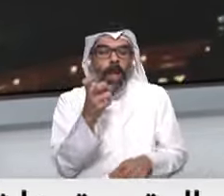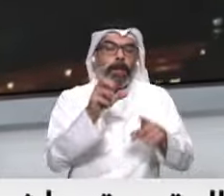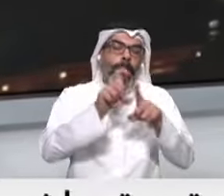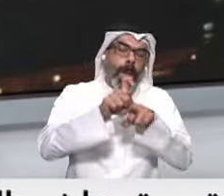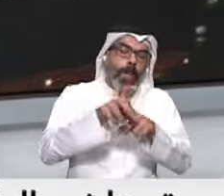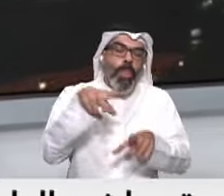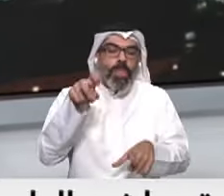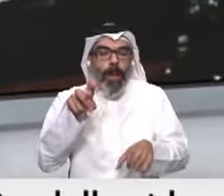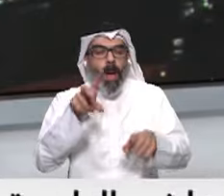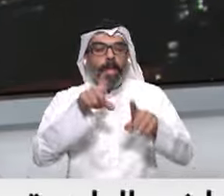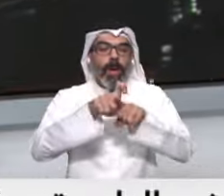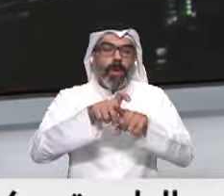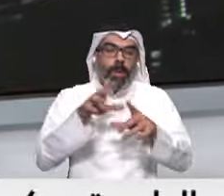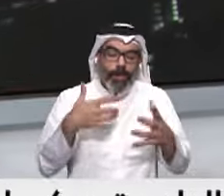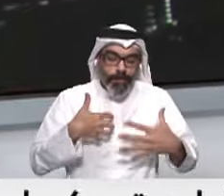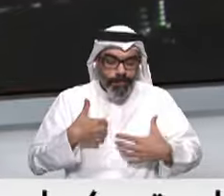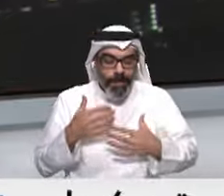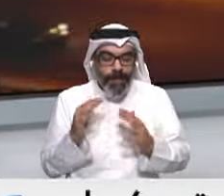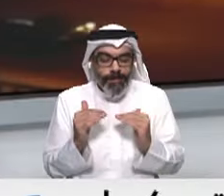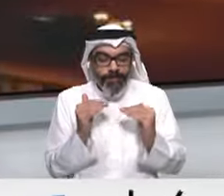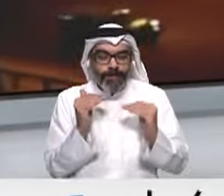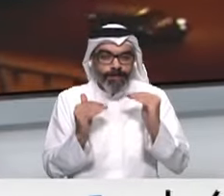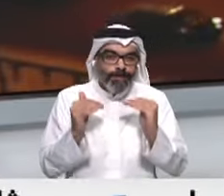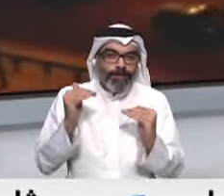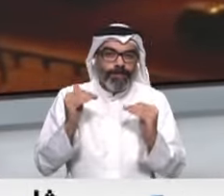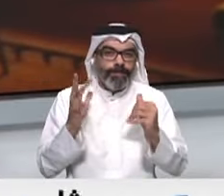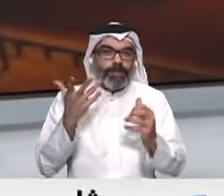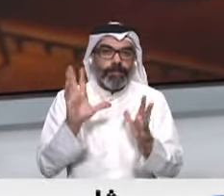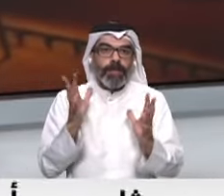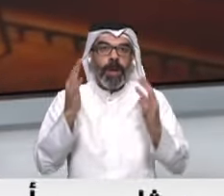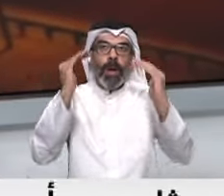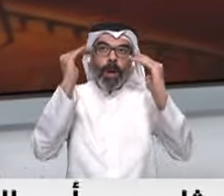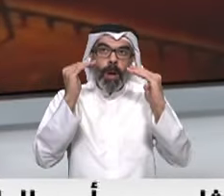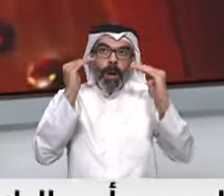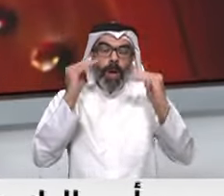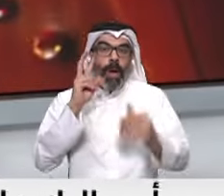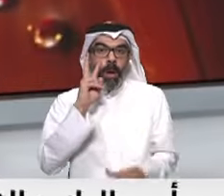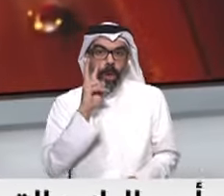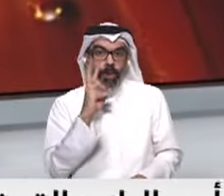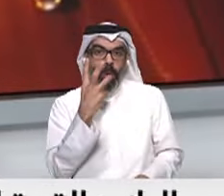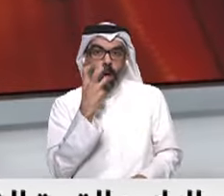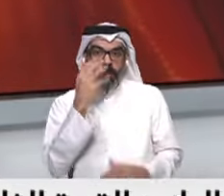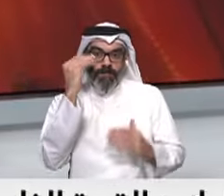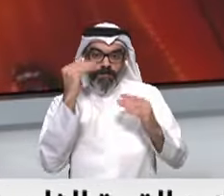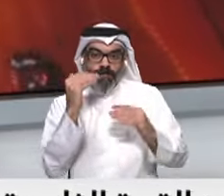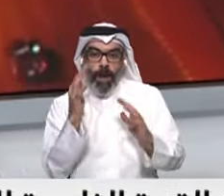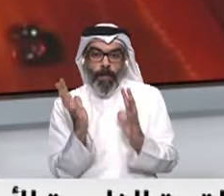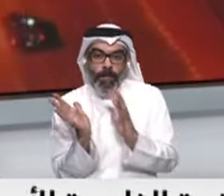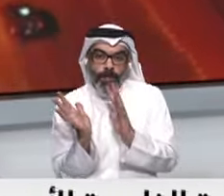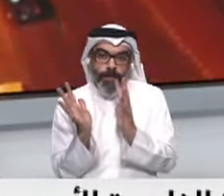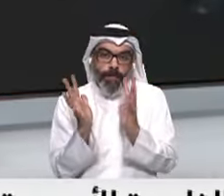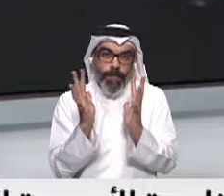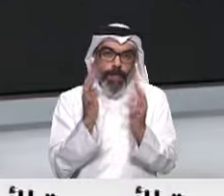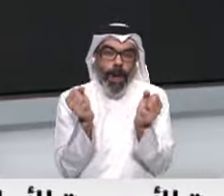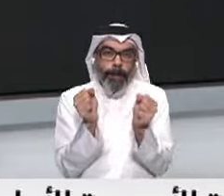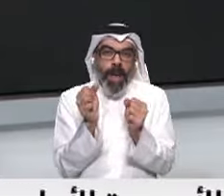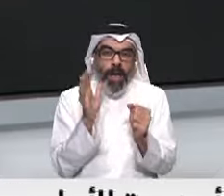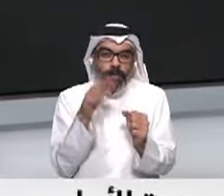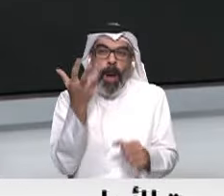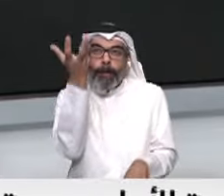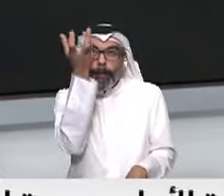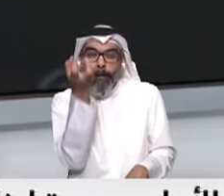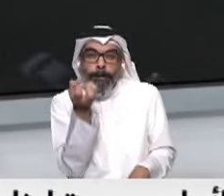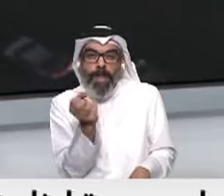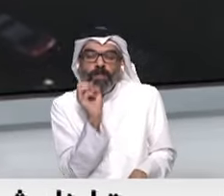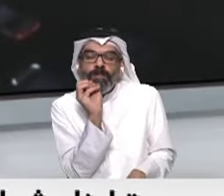90% ولكن الاحساس يكون متفاوت نتيجه تراجع درجات الحراره الاجواء تميل للبروده خاصه في الفترات المتاخره من الليل والفجر